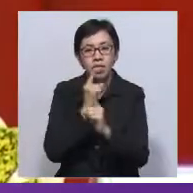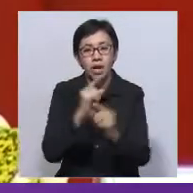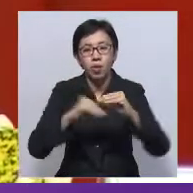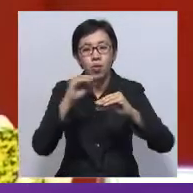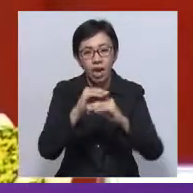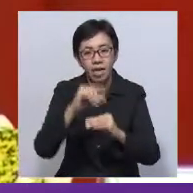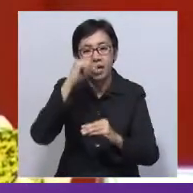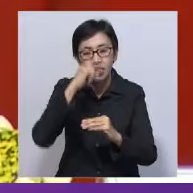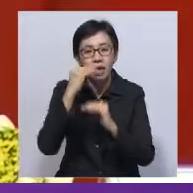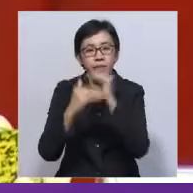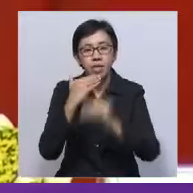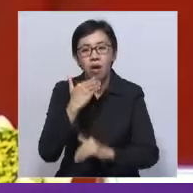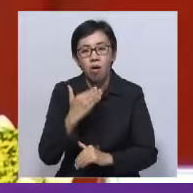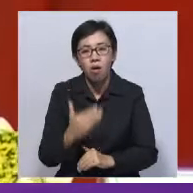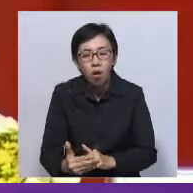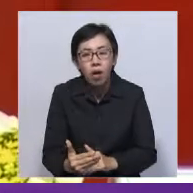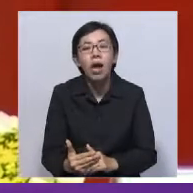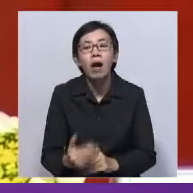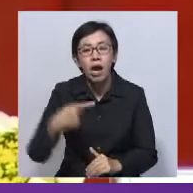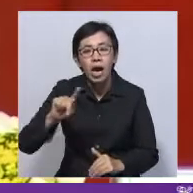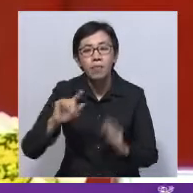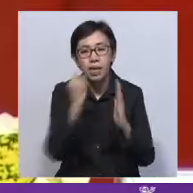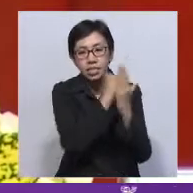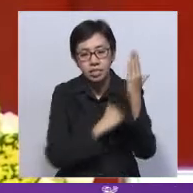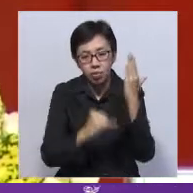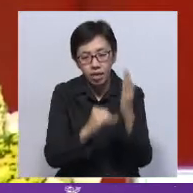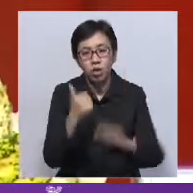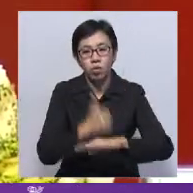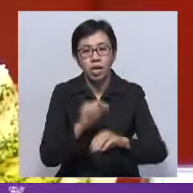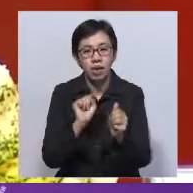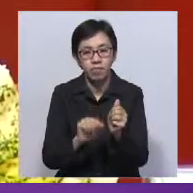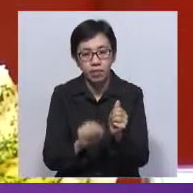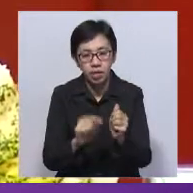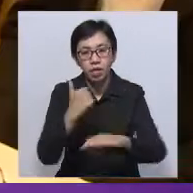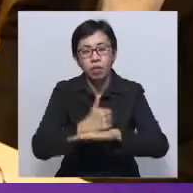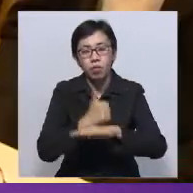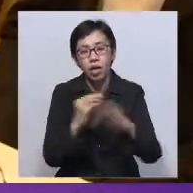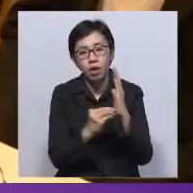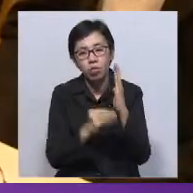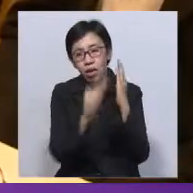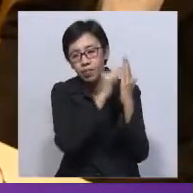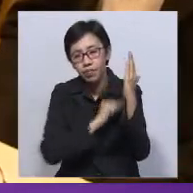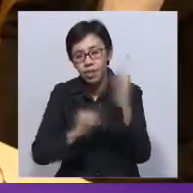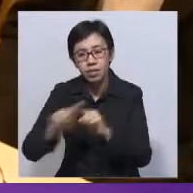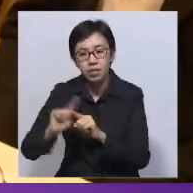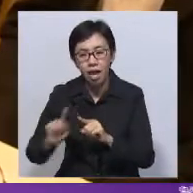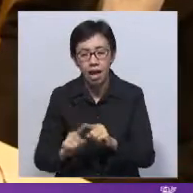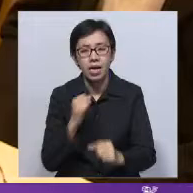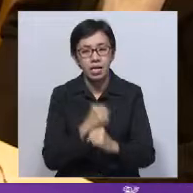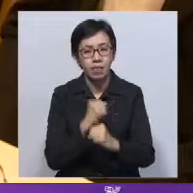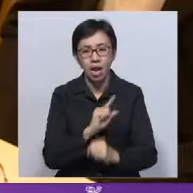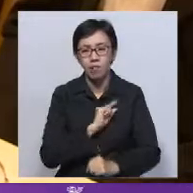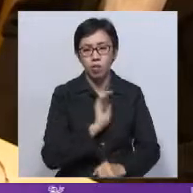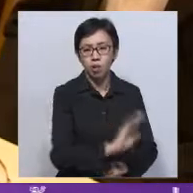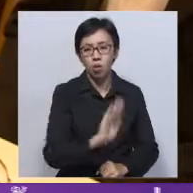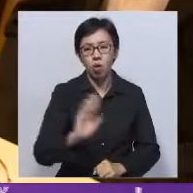ครงการไทยนิยมยั่งยืนให้แก่ปลัดจังหวัดนายอำเภอและผู้บริหารส่วนกลางเน้นเรื่องการทำงานตามอำนาจหน้า